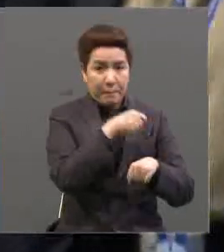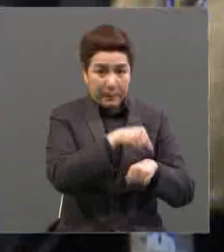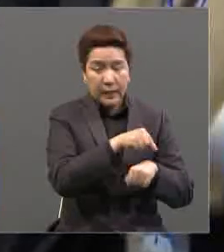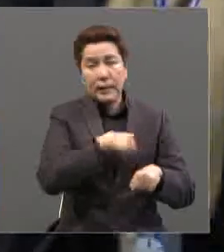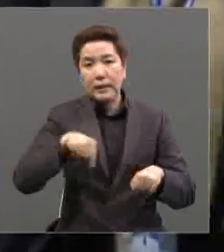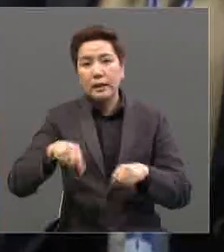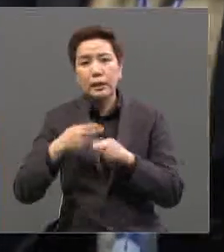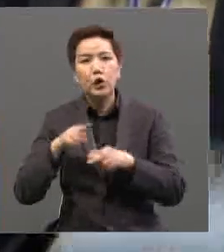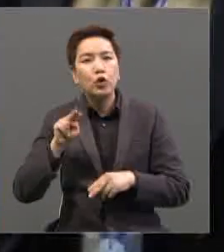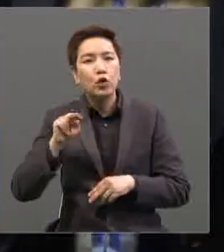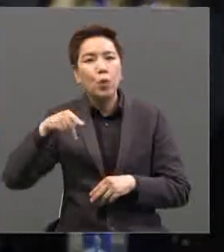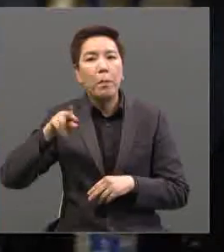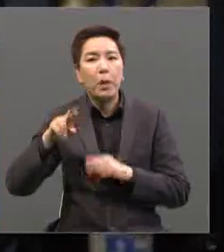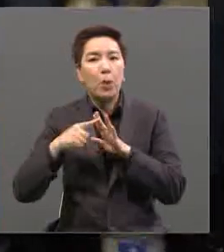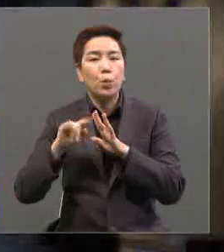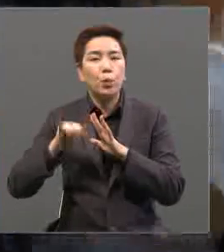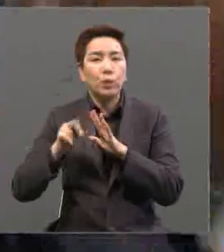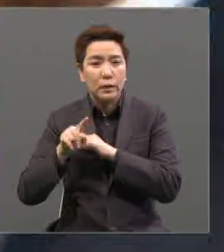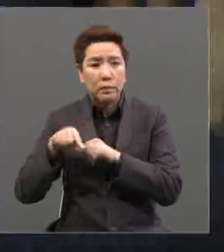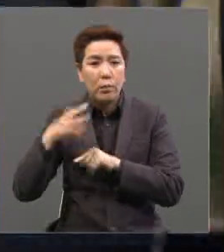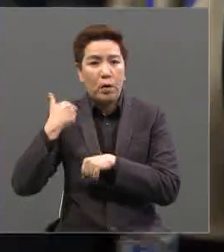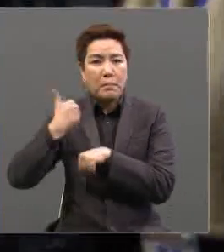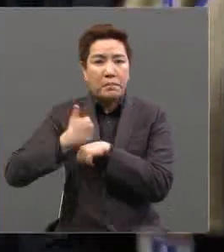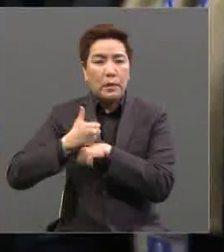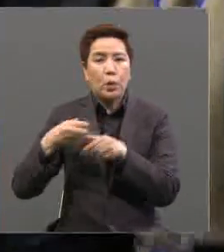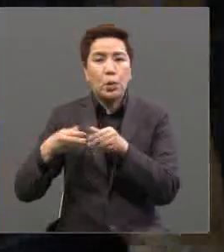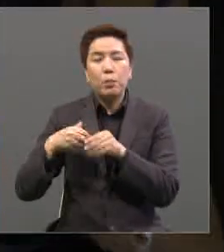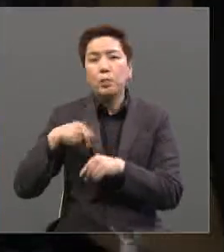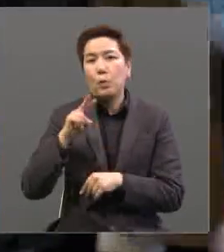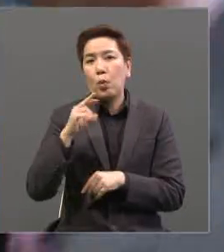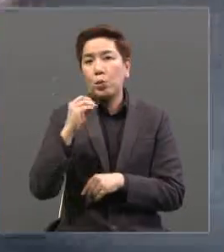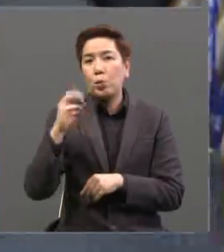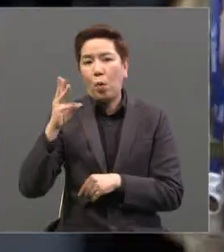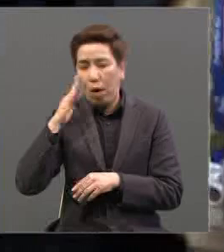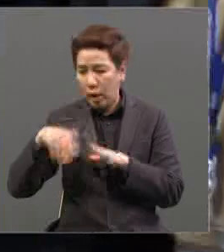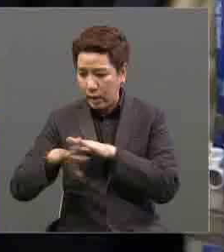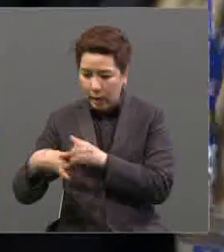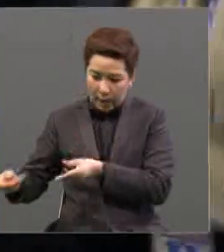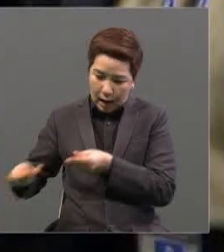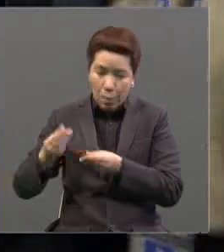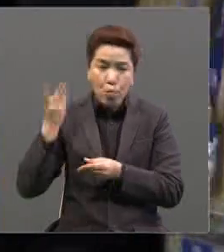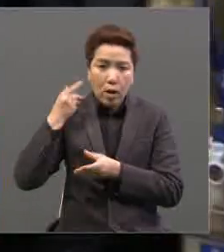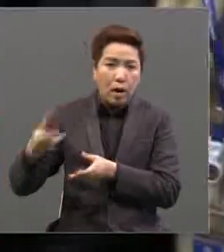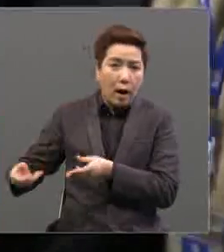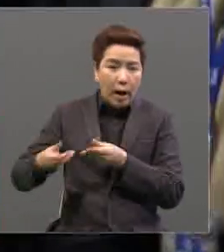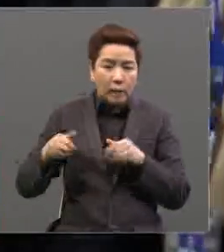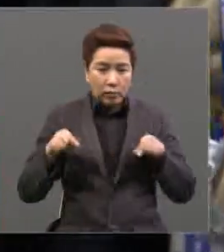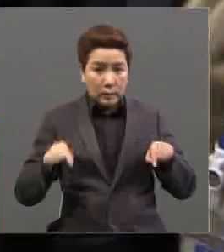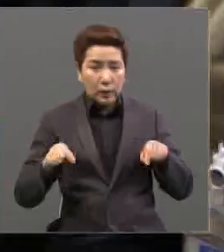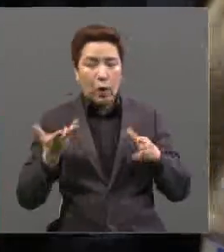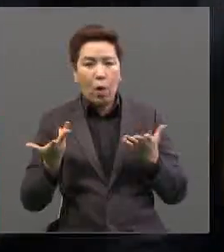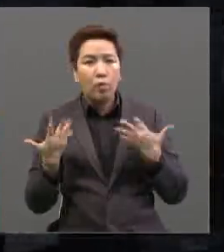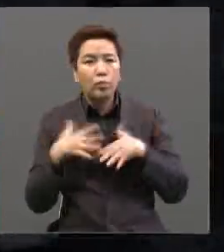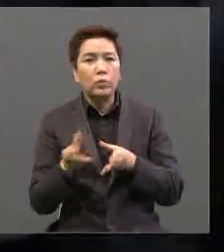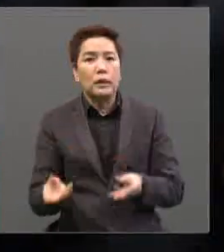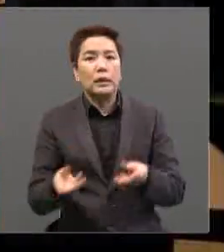จากการที่นายนพรุตวรชิตกุลอดีตแกนนำที่ราบขาว 2006ได้นำมามอบให้เมื่อวานที่ผ่านมาซึ่งก็จะขอ